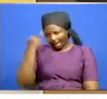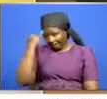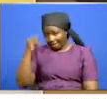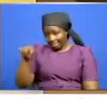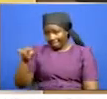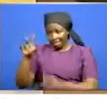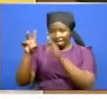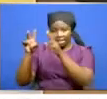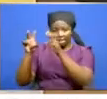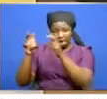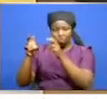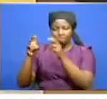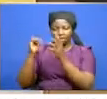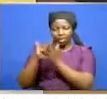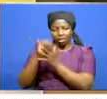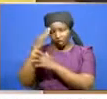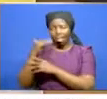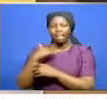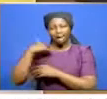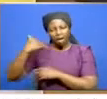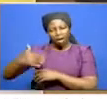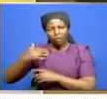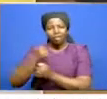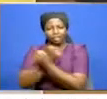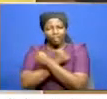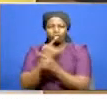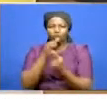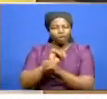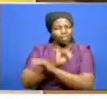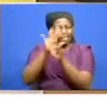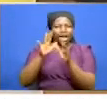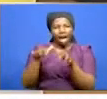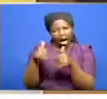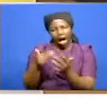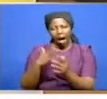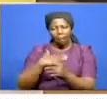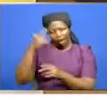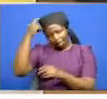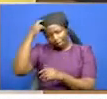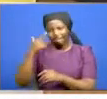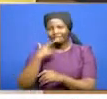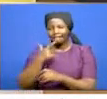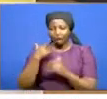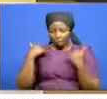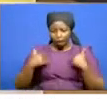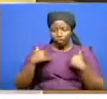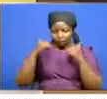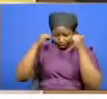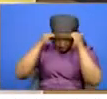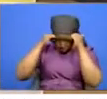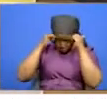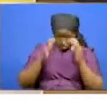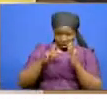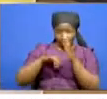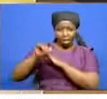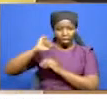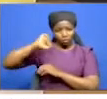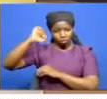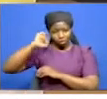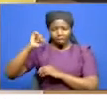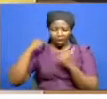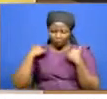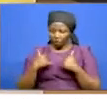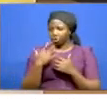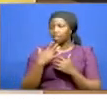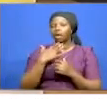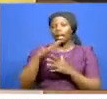kuongea uwazi bila kile yangu inanionyesha. Mimi ni mwanafunzi katika mambo ya siasa. Nikwambia juzi namalizia PhD yangu